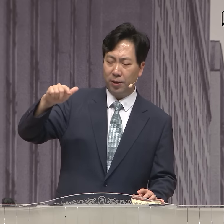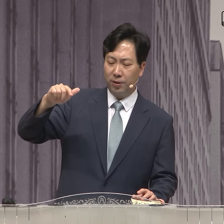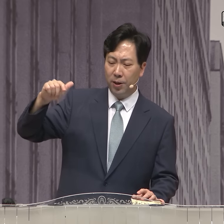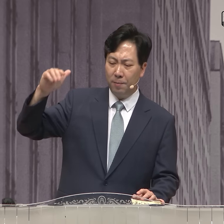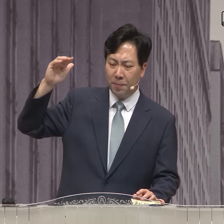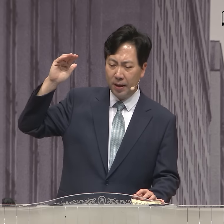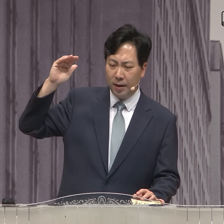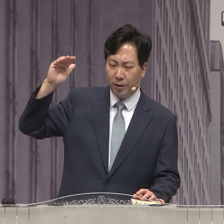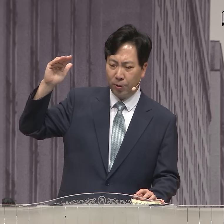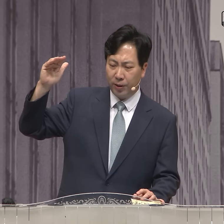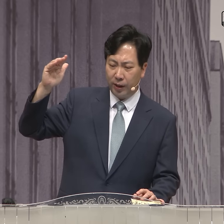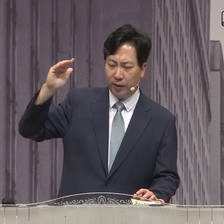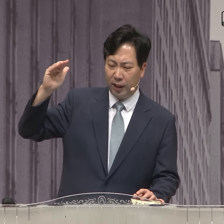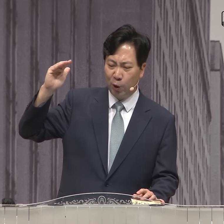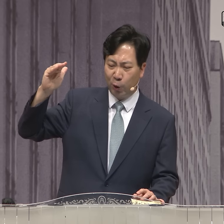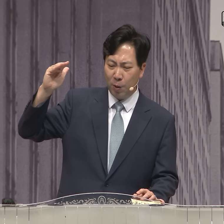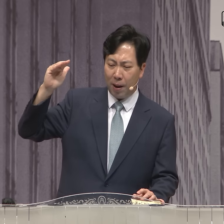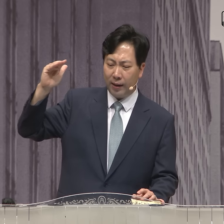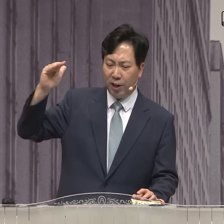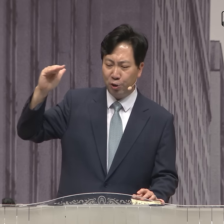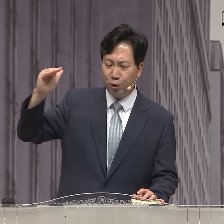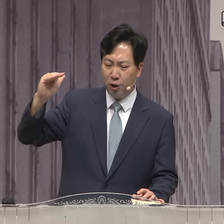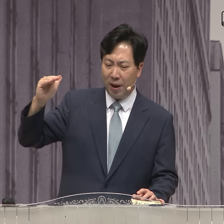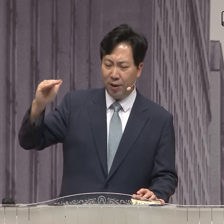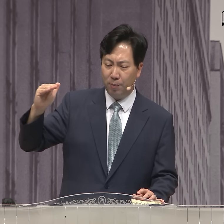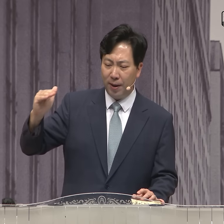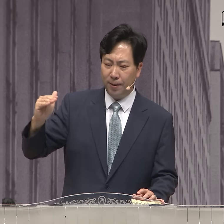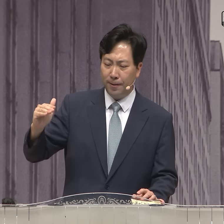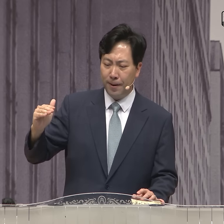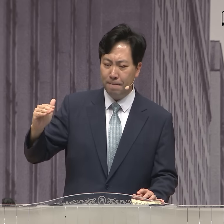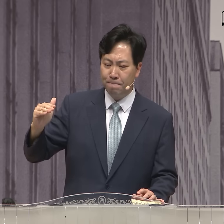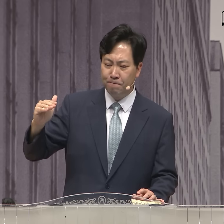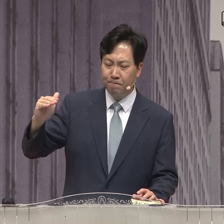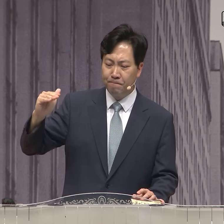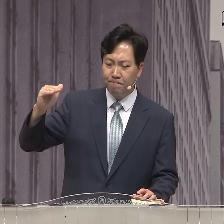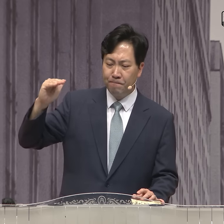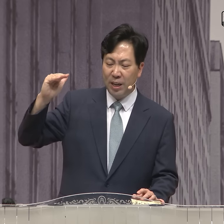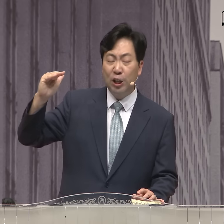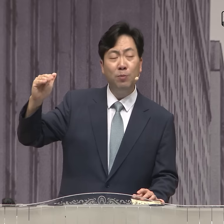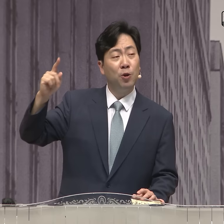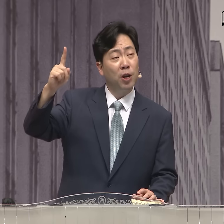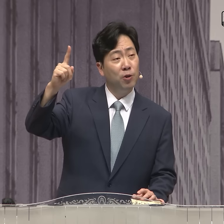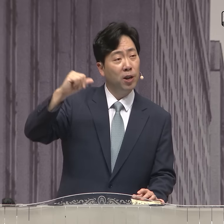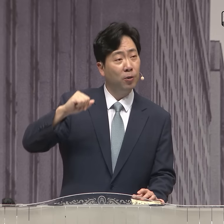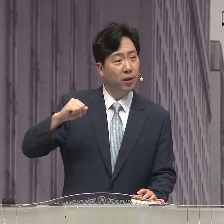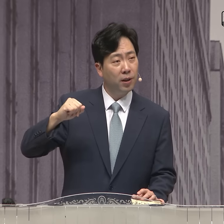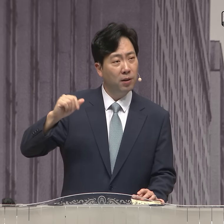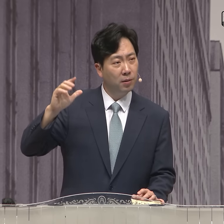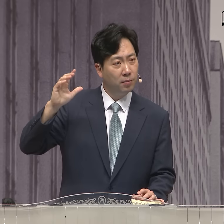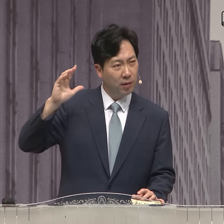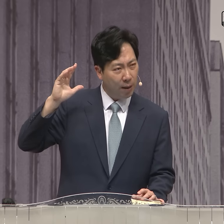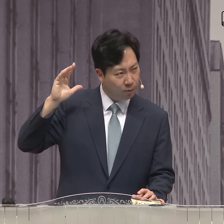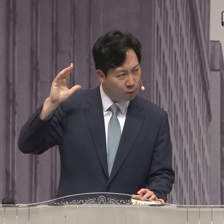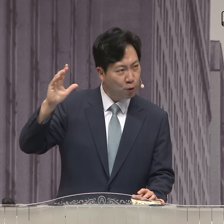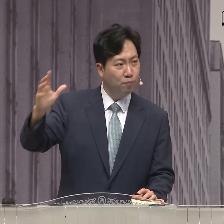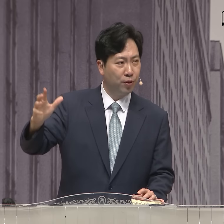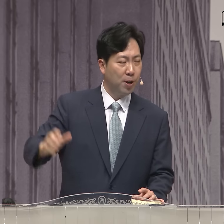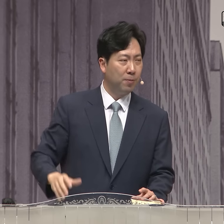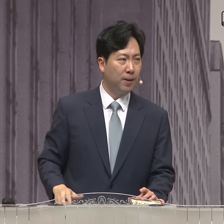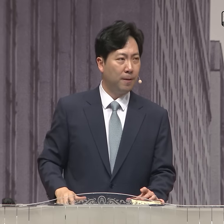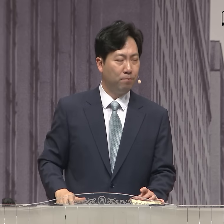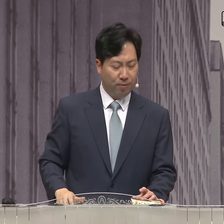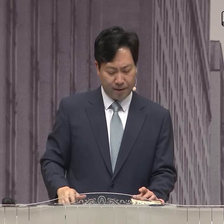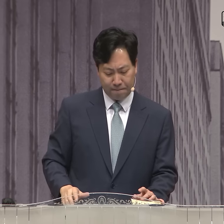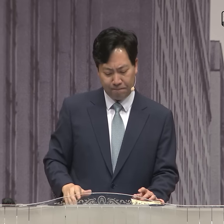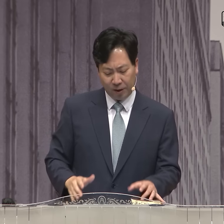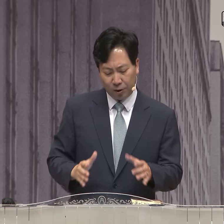선교회라는 곳에서는요 전 세계 그 기독교인 박해 지수를 매년 매기는데 20년간 1위가 어딜까요? 압도적으로